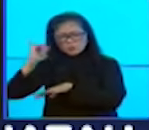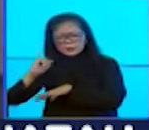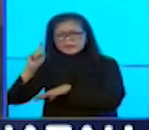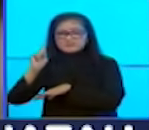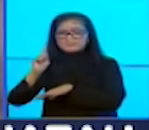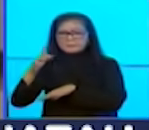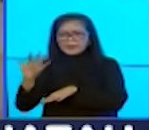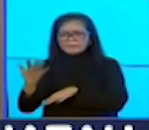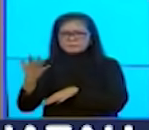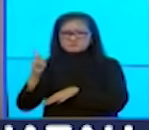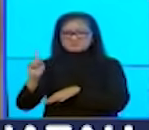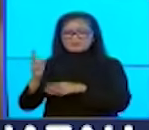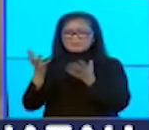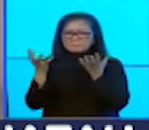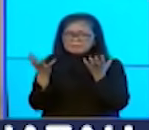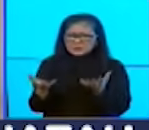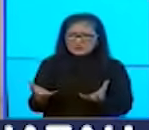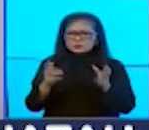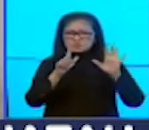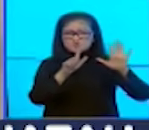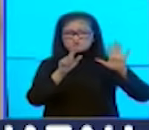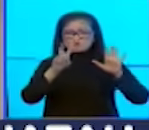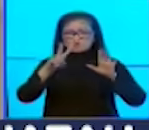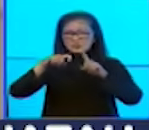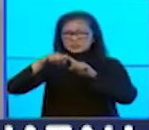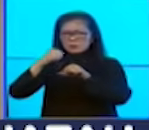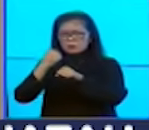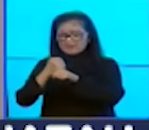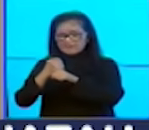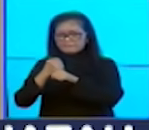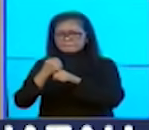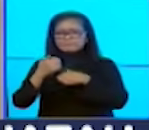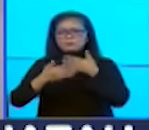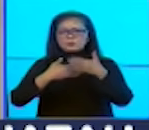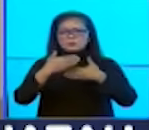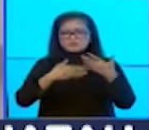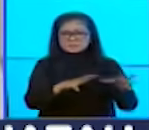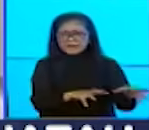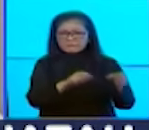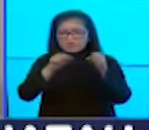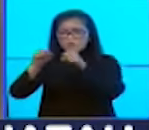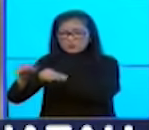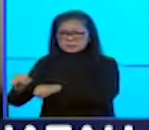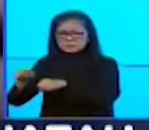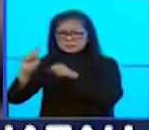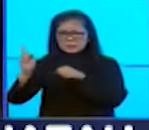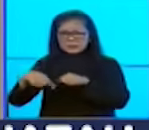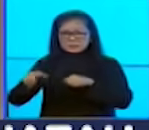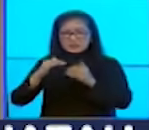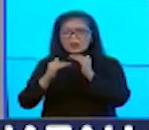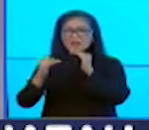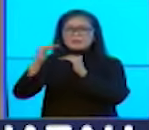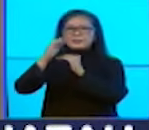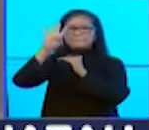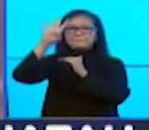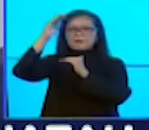mencapai 72 kg. Petugas harus mengevakuasi jenazah korban dengan menuruni anak tangga dari lantai 4 menuju mobil